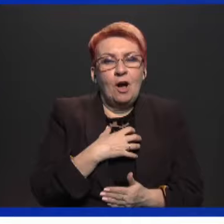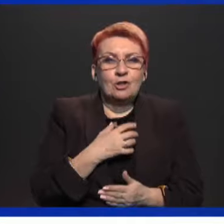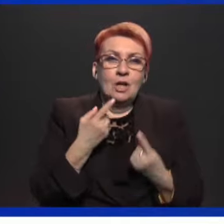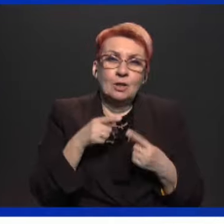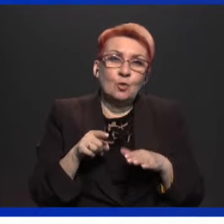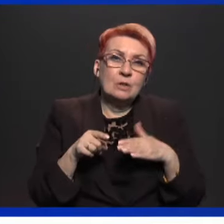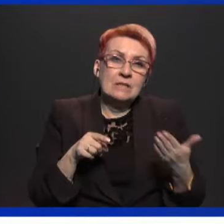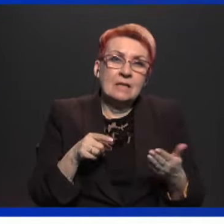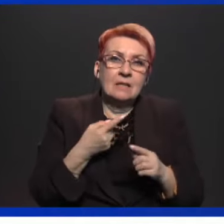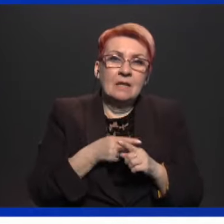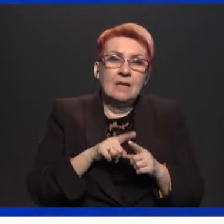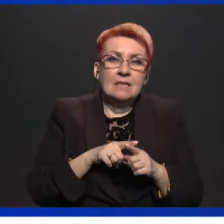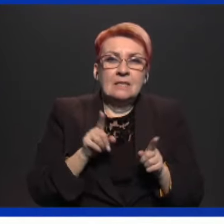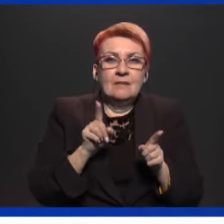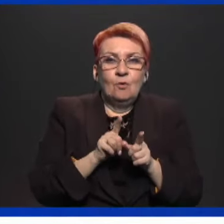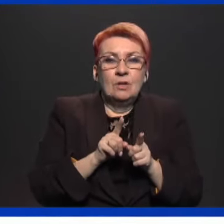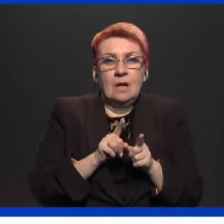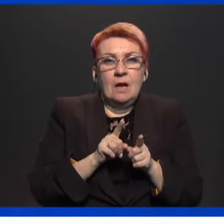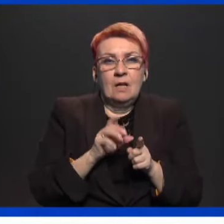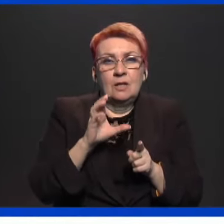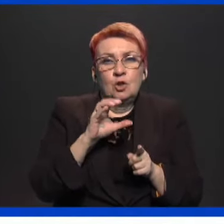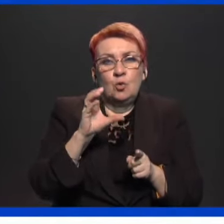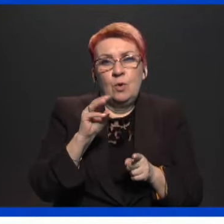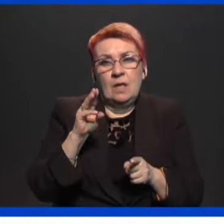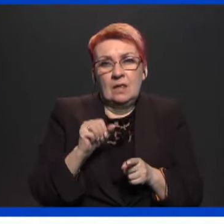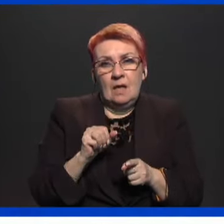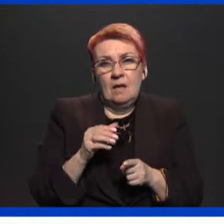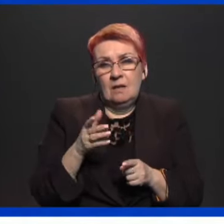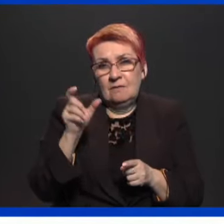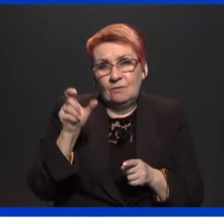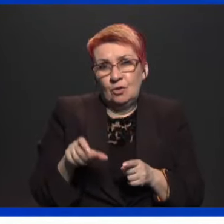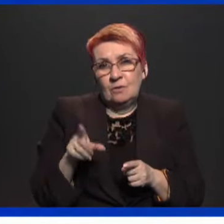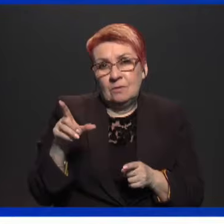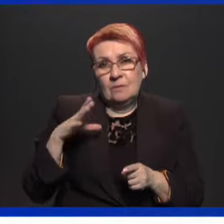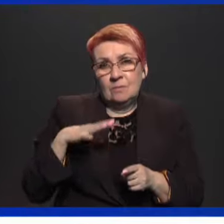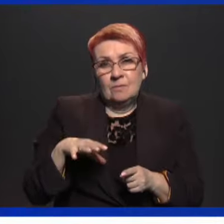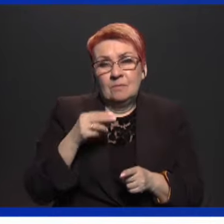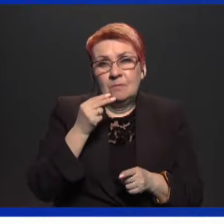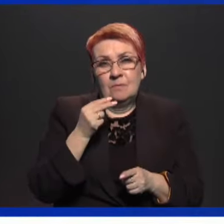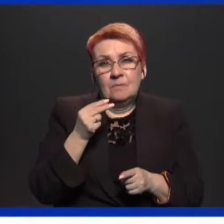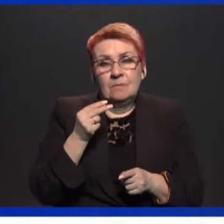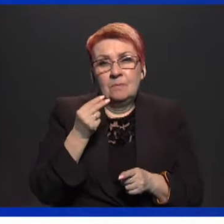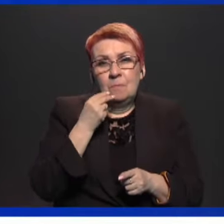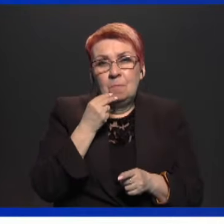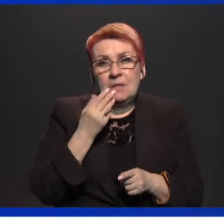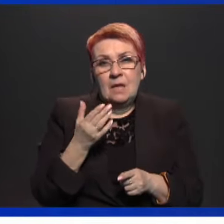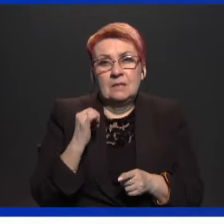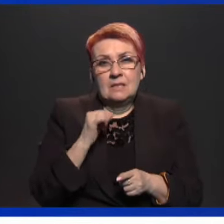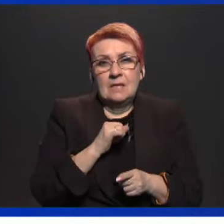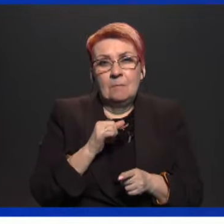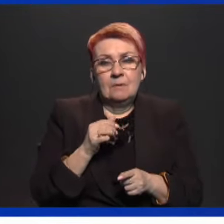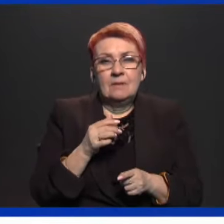если это совсем такая суета, ну, если в суете человек, то ему приходится питаться самой